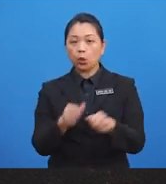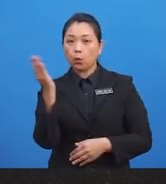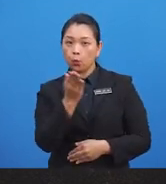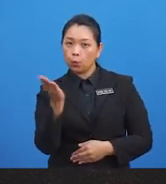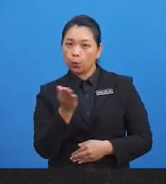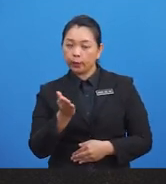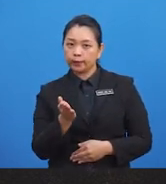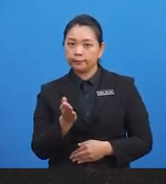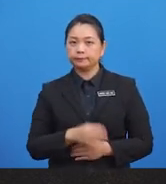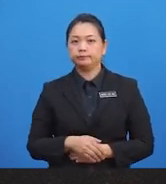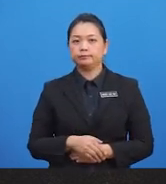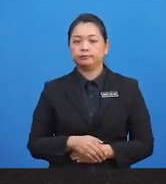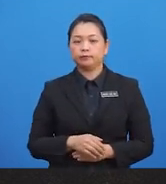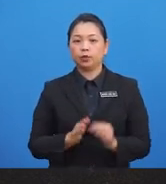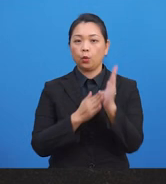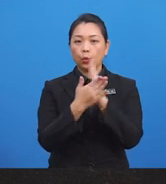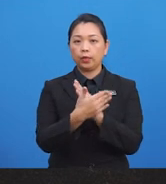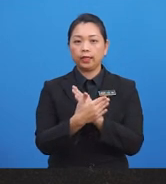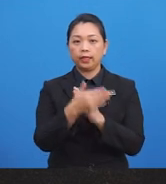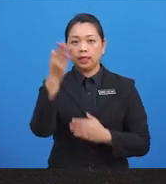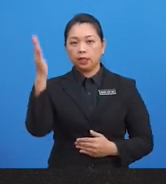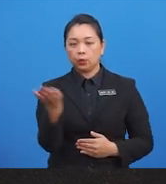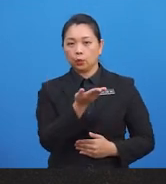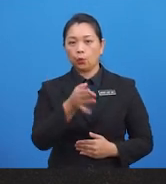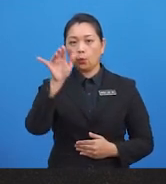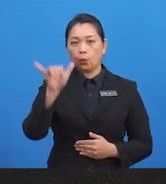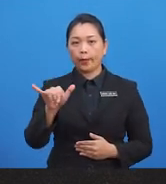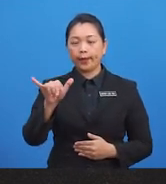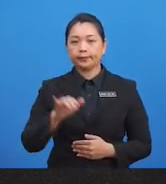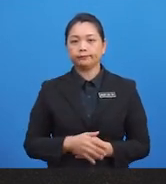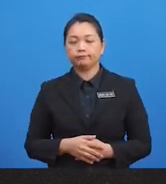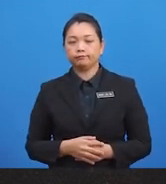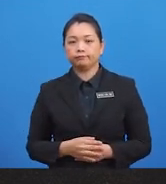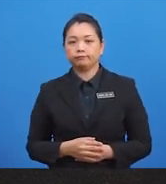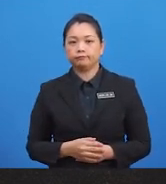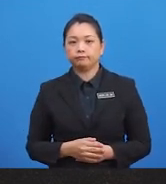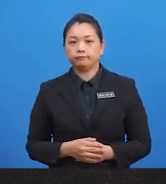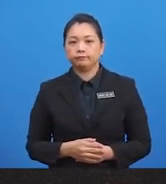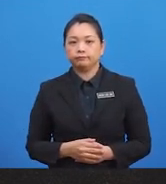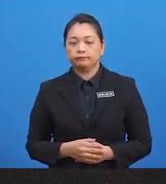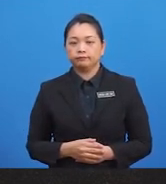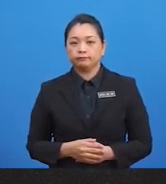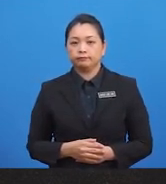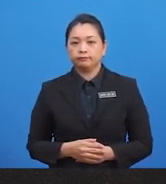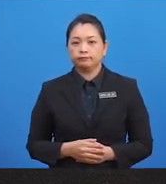dengan 6X tolak X kuasa 2 dan perentas OB.